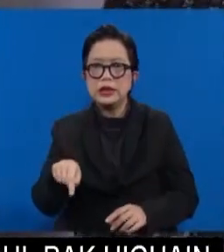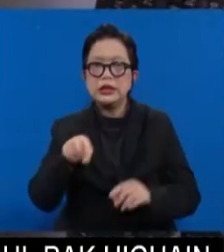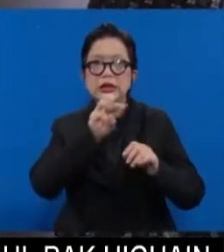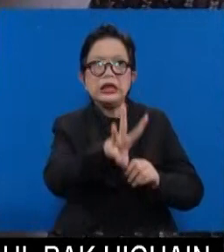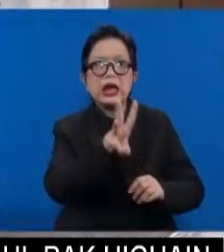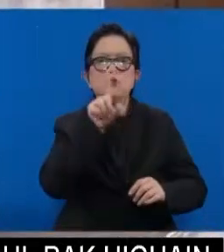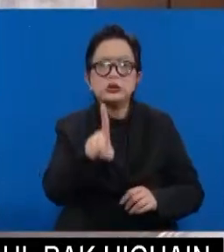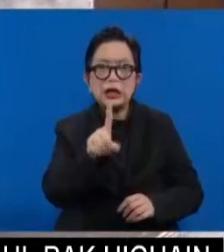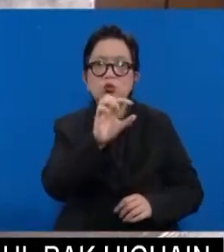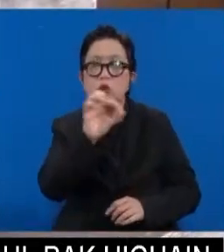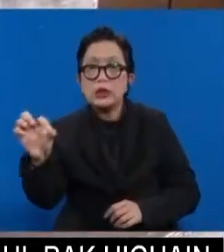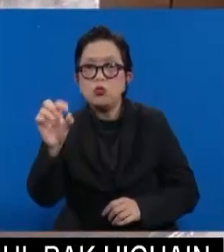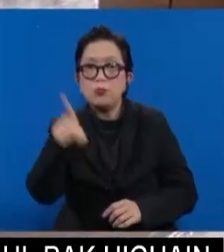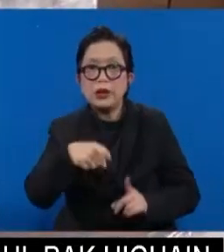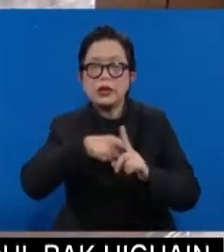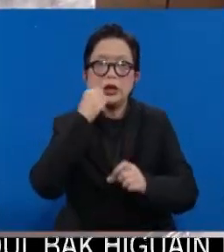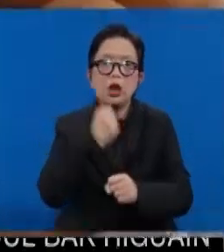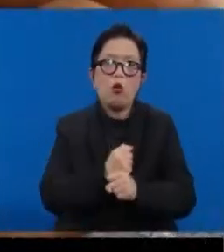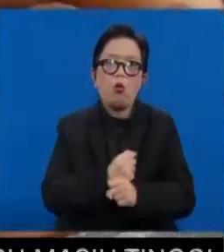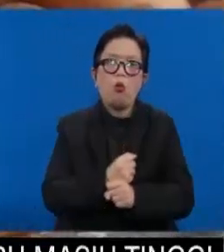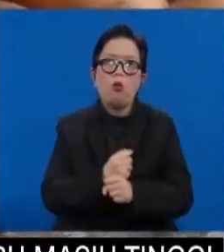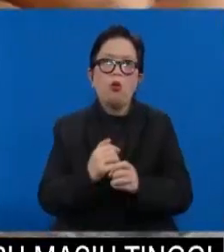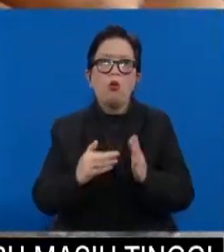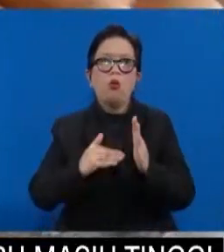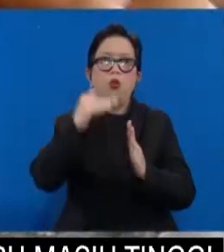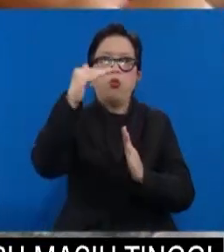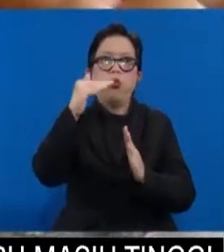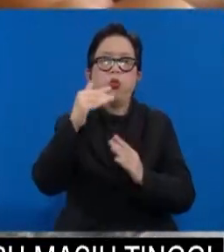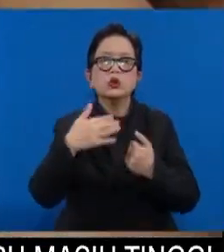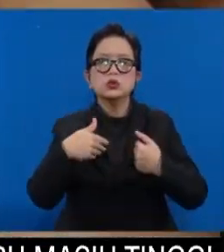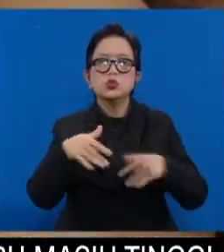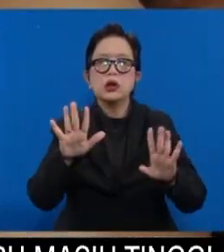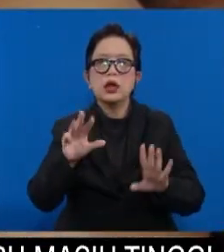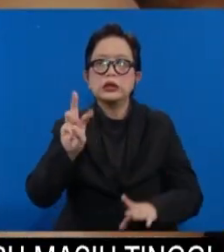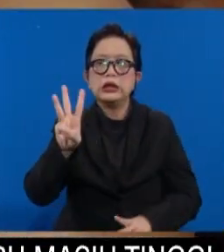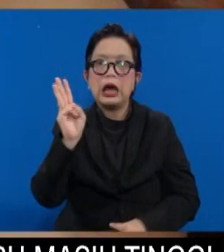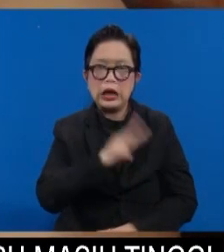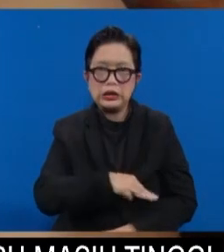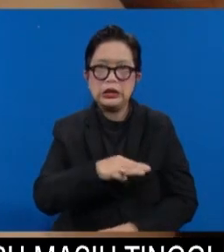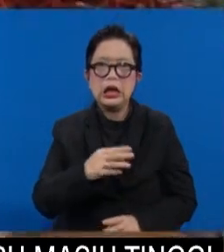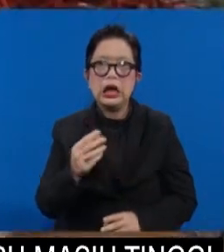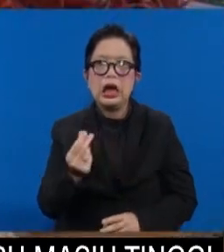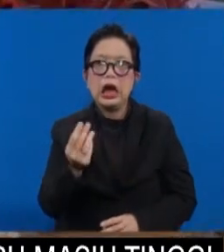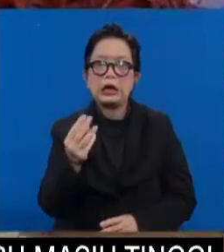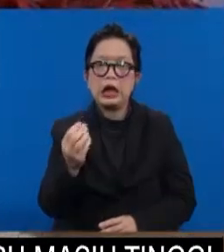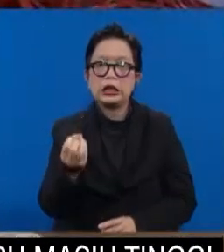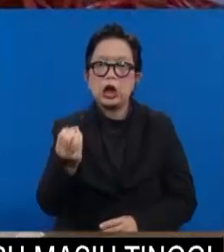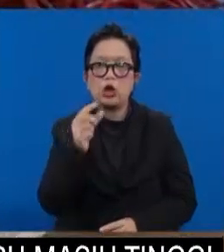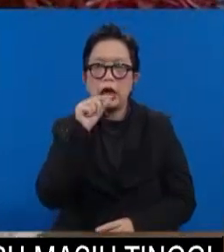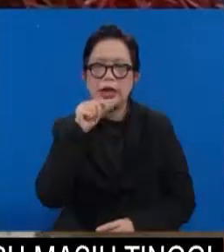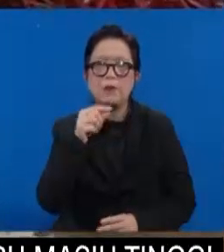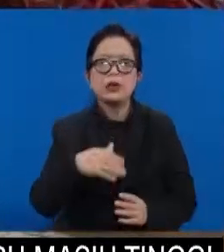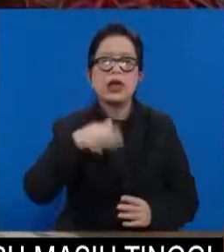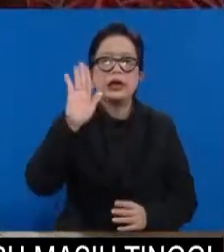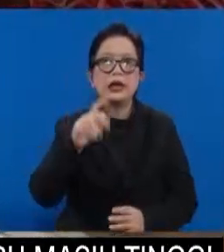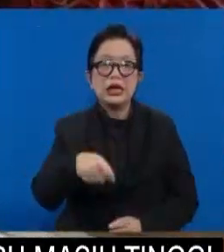kilogram. Pedagang mengatakan kenaikan telur sudah terjadi sejak 3 hari terakhir. Tidak hanya telur ayam, harga komoditas sayuran